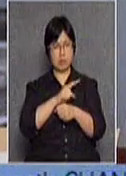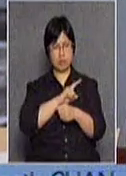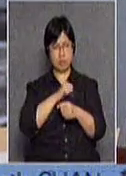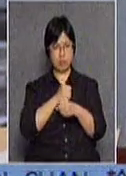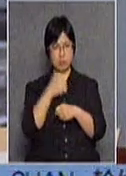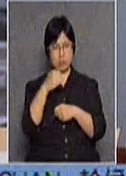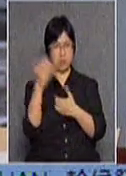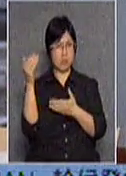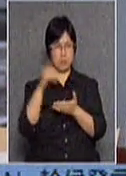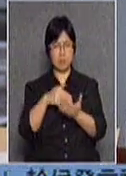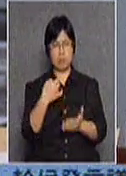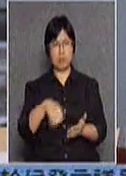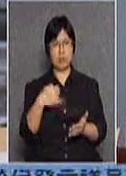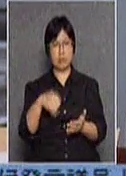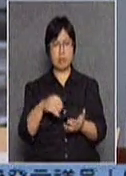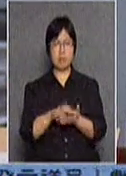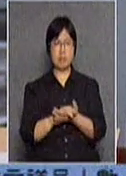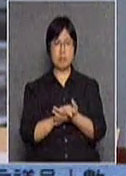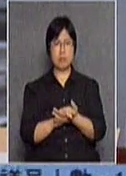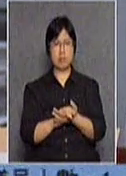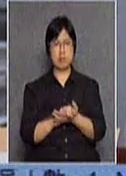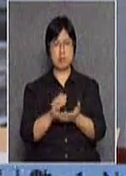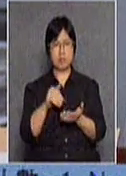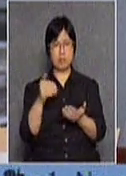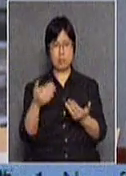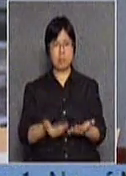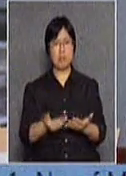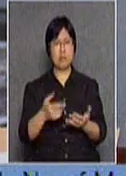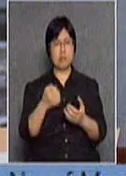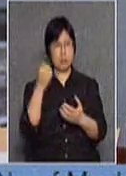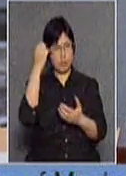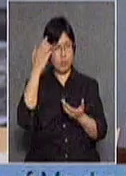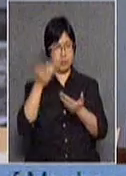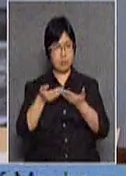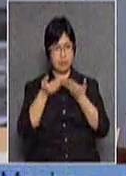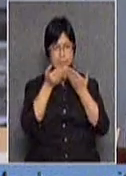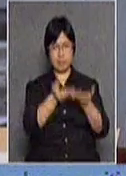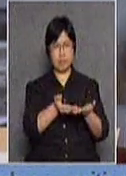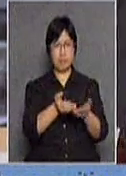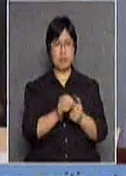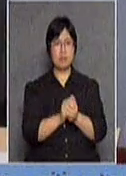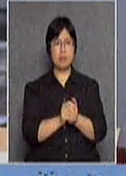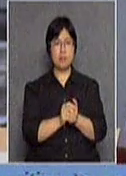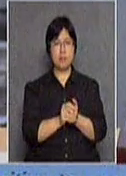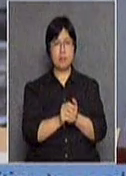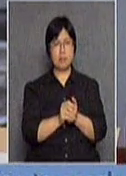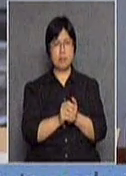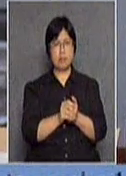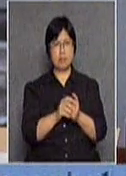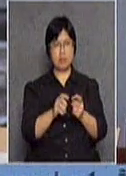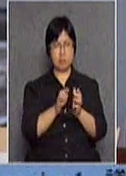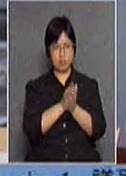家都唔肯，到而家都冇辦法交出呢啲咁嘅報測記